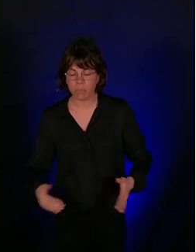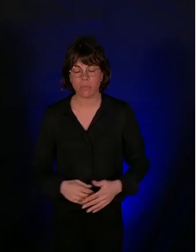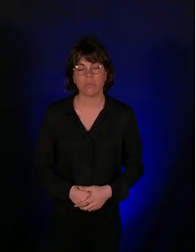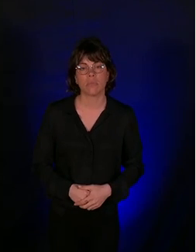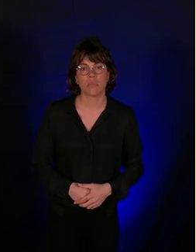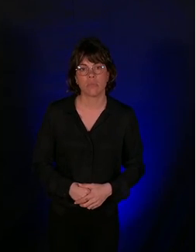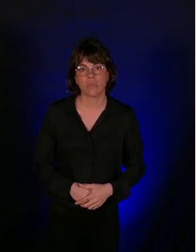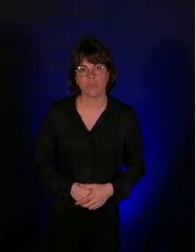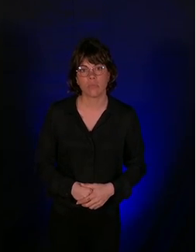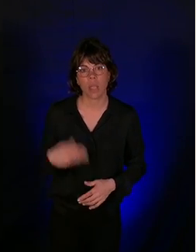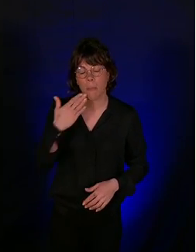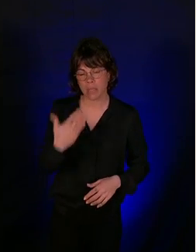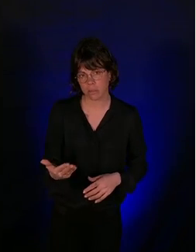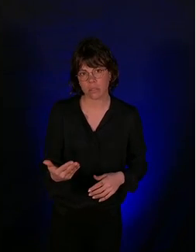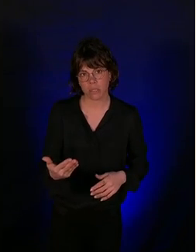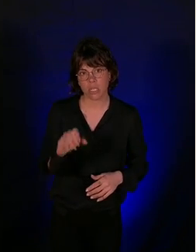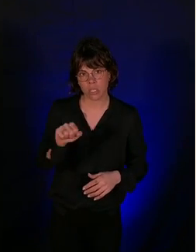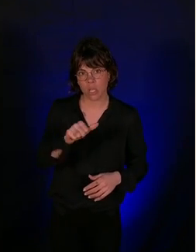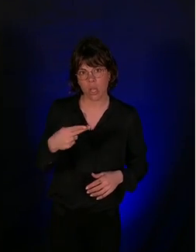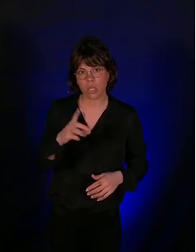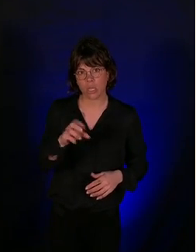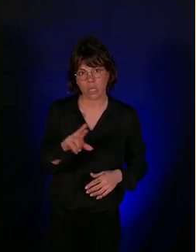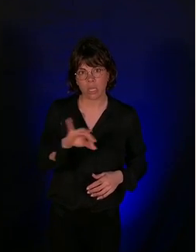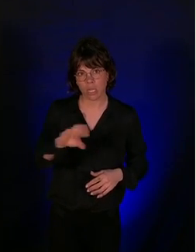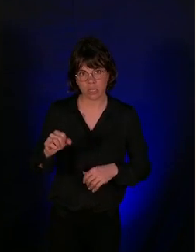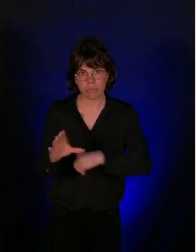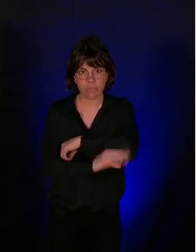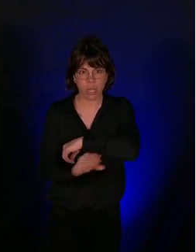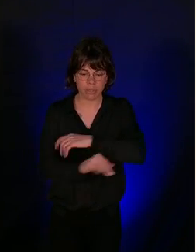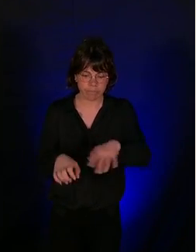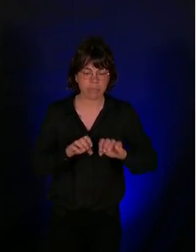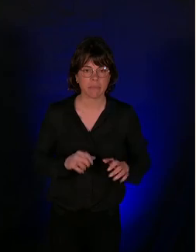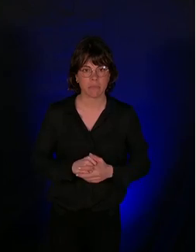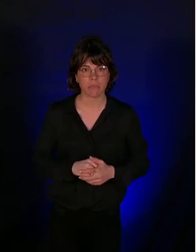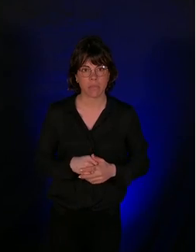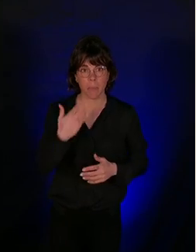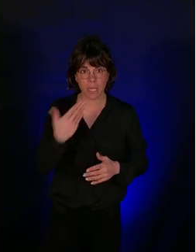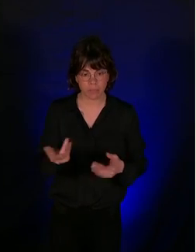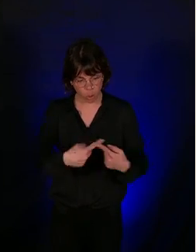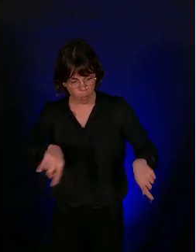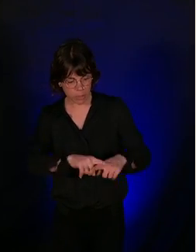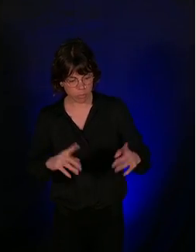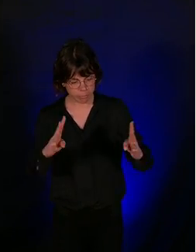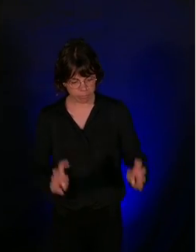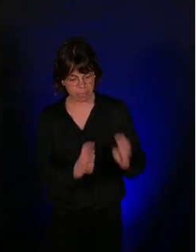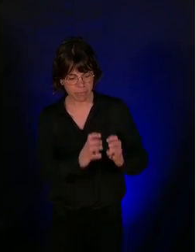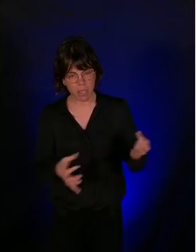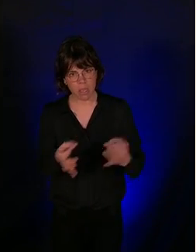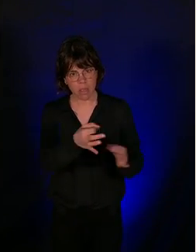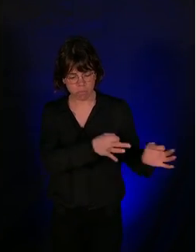ameublement je remercie également Sandrine qui en a assuré le secrétariat cette commission s'est réunie